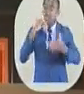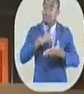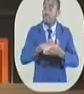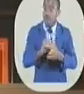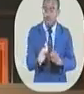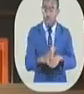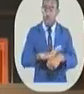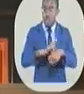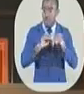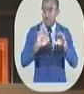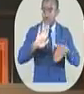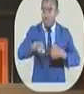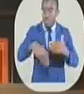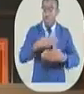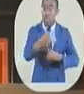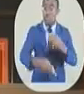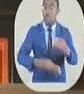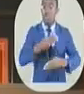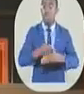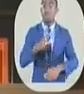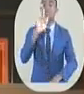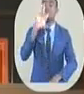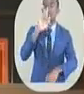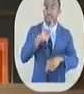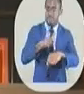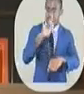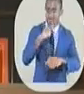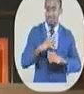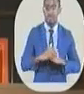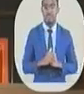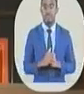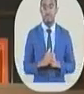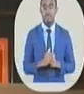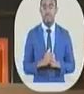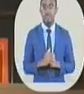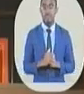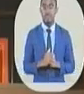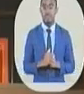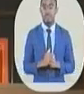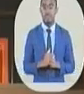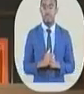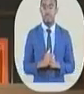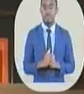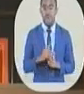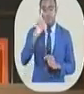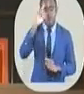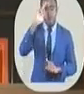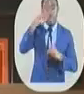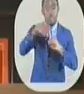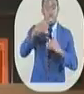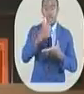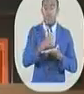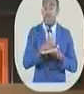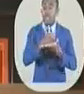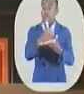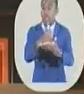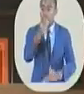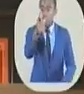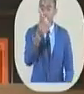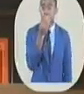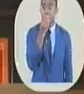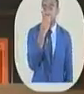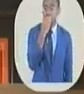cette pandémie est l'affaire de tous. Dans le but d'apporter une aide